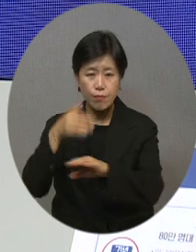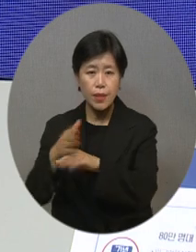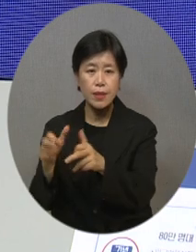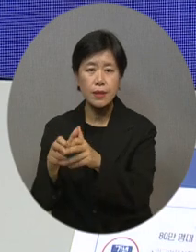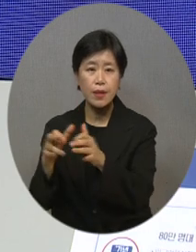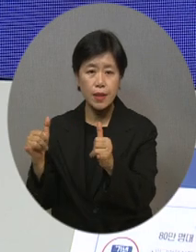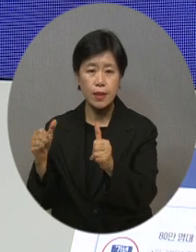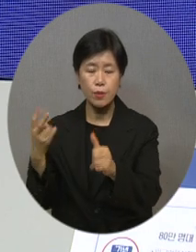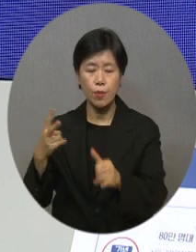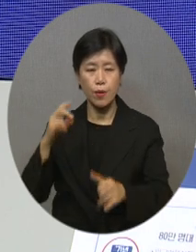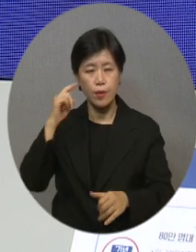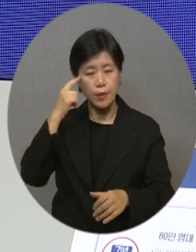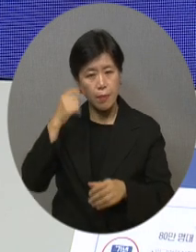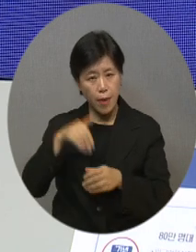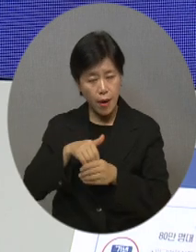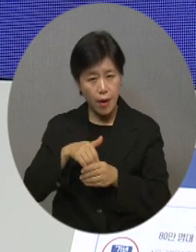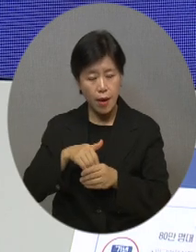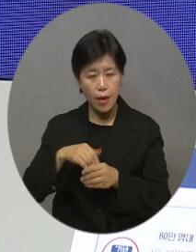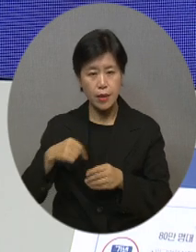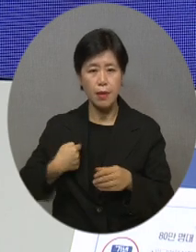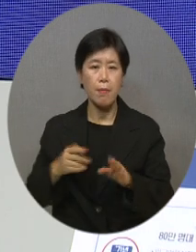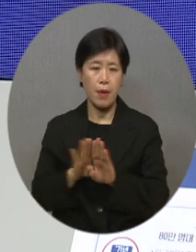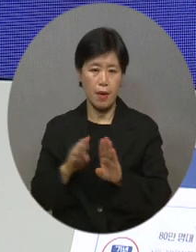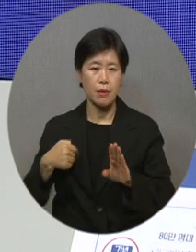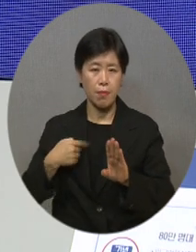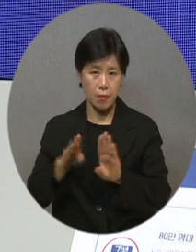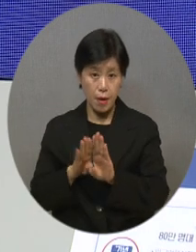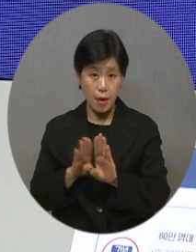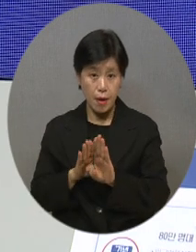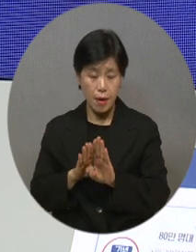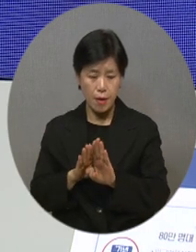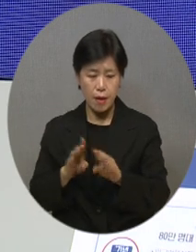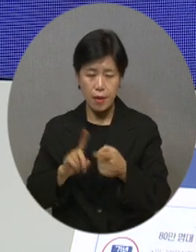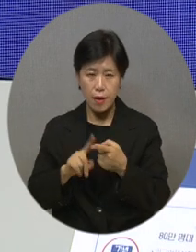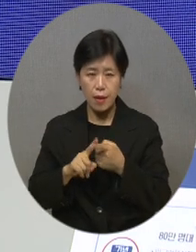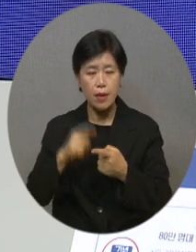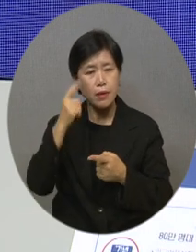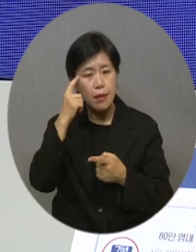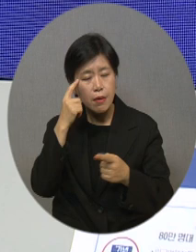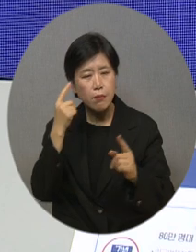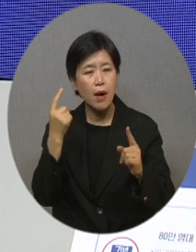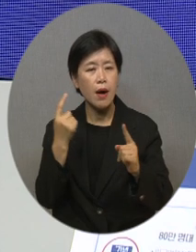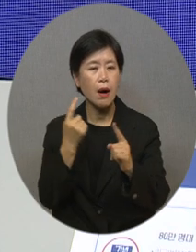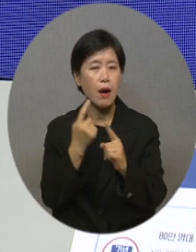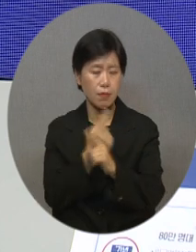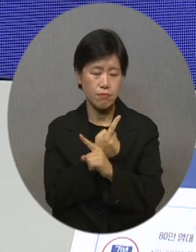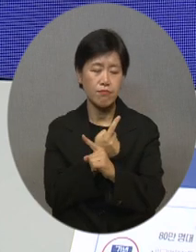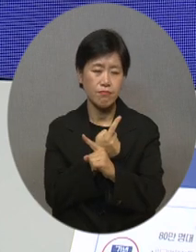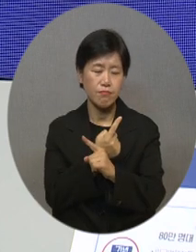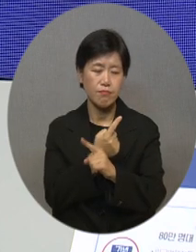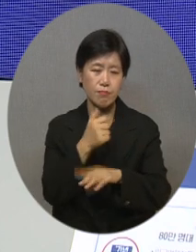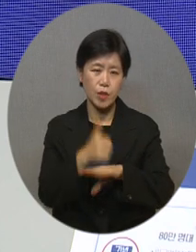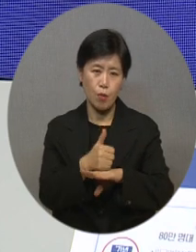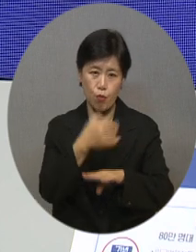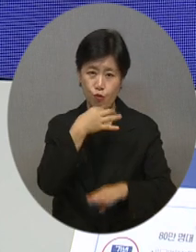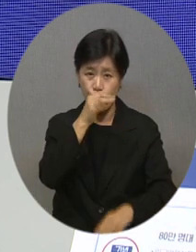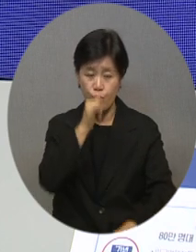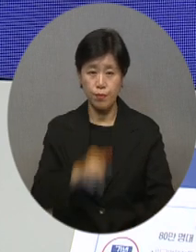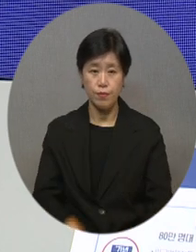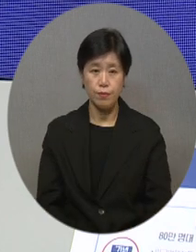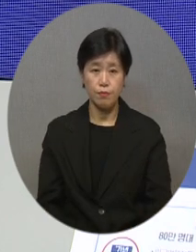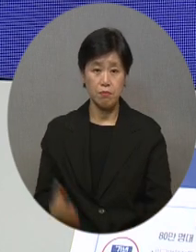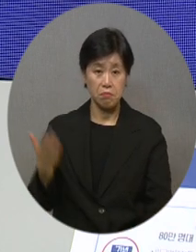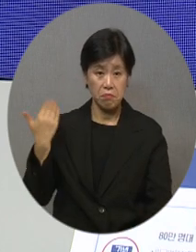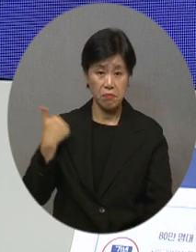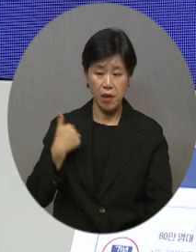또 자폐성, 스펙트럼 장애에 대해서 많이 좀 좋아졌습니다. 그리고 지난번에 제가 EBS를 잠깐